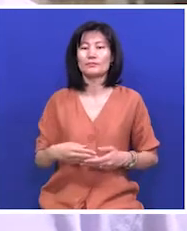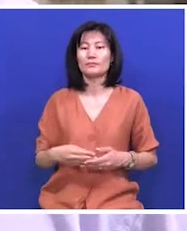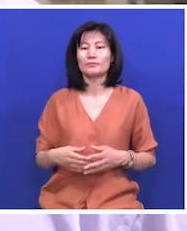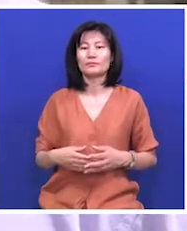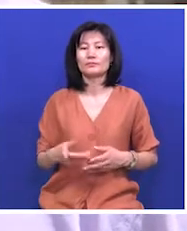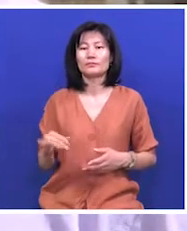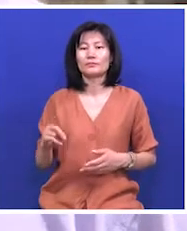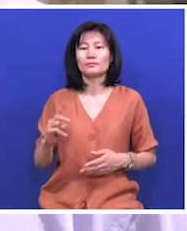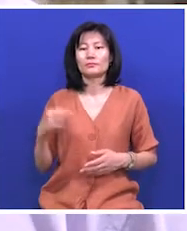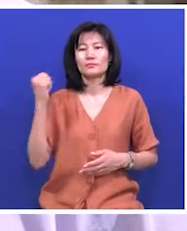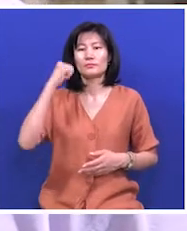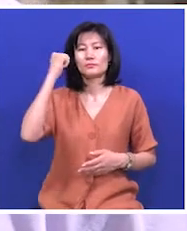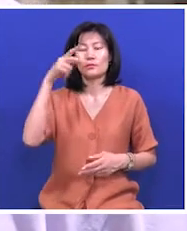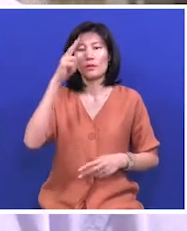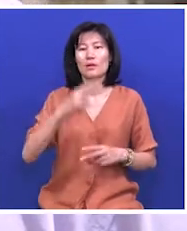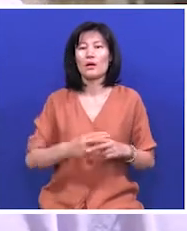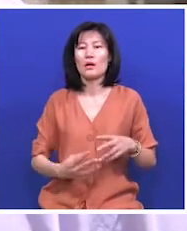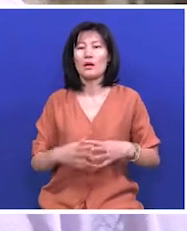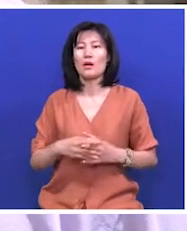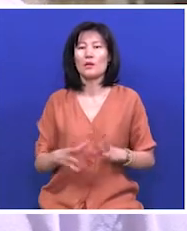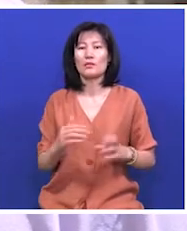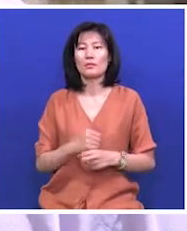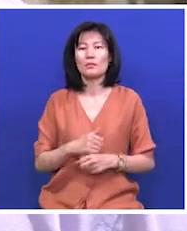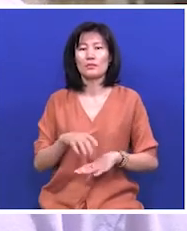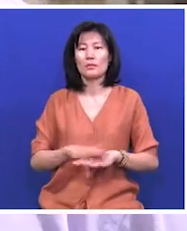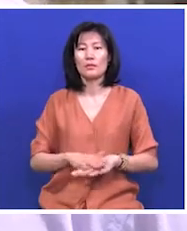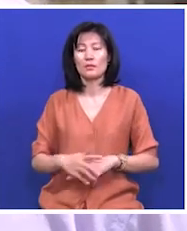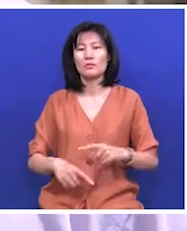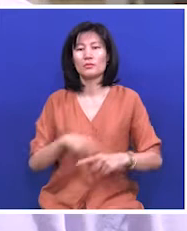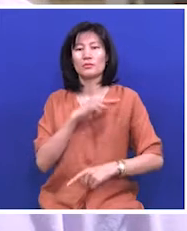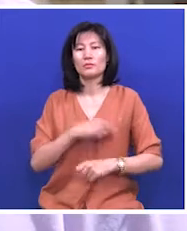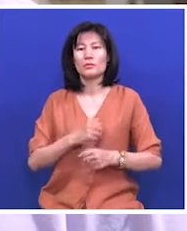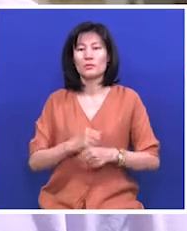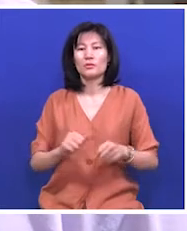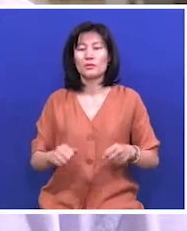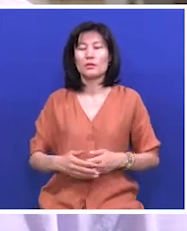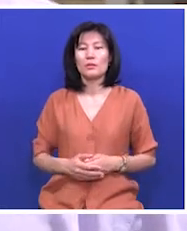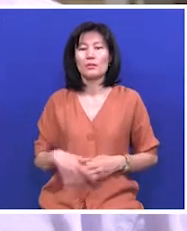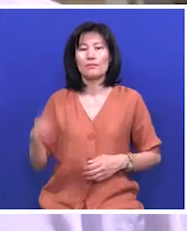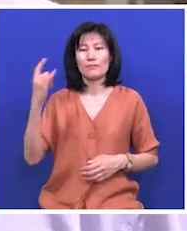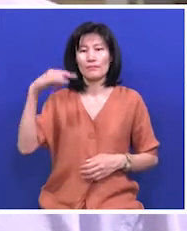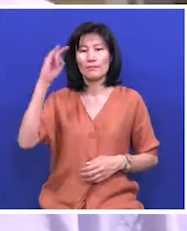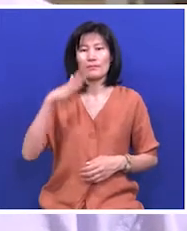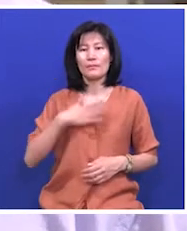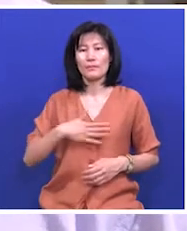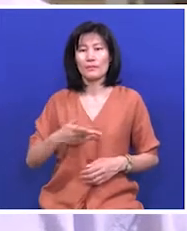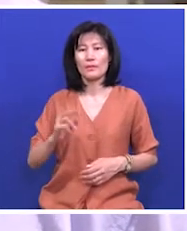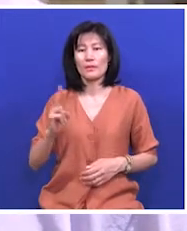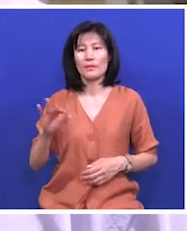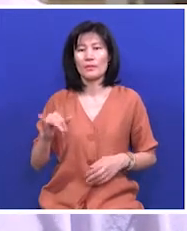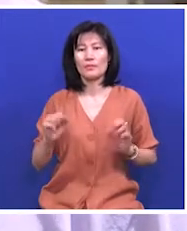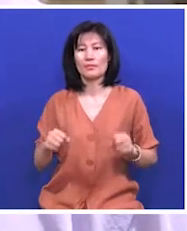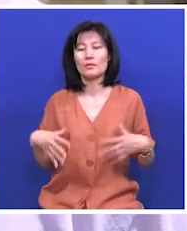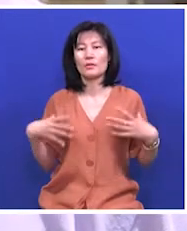қанаев жарқынбек ағамызға рахмет осы ауылым деп елім деп халқым деп жүгіріп жүр қызметін жасап қазақстан еліне тыныштық